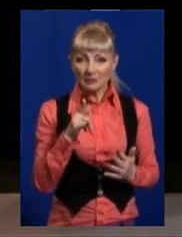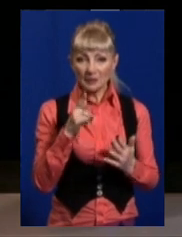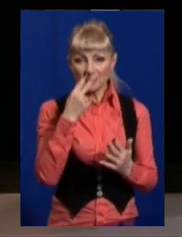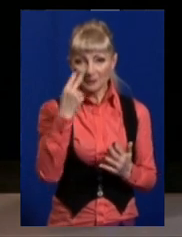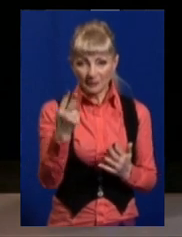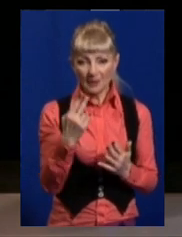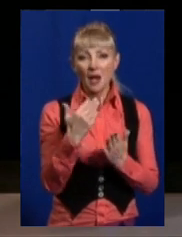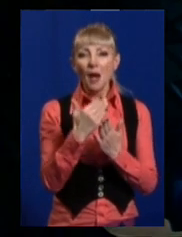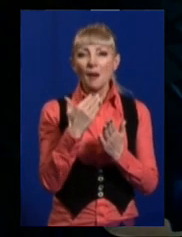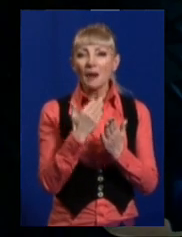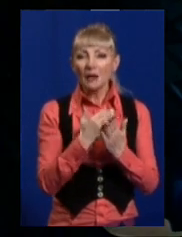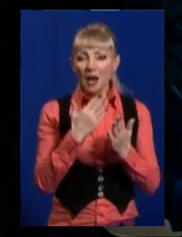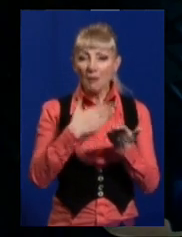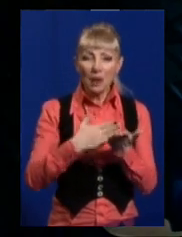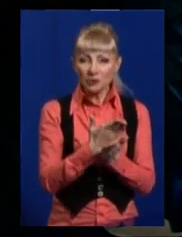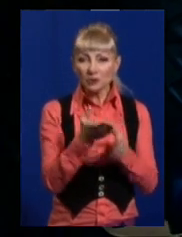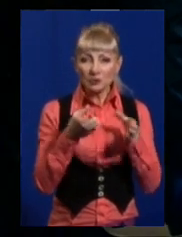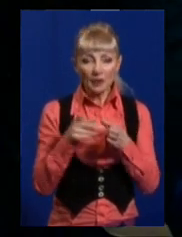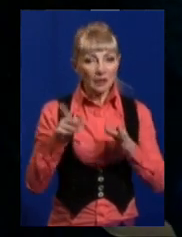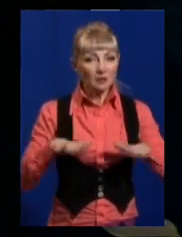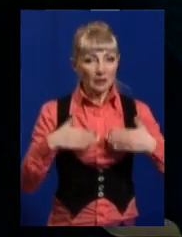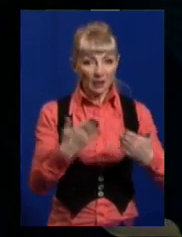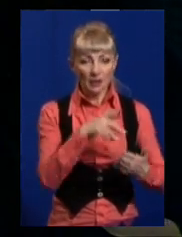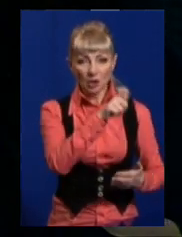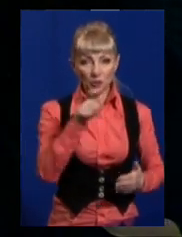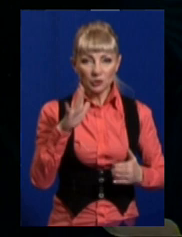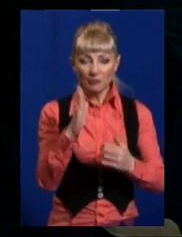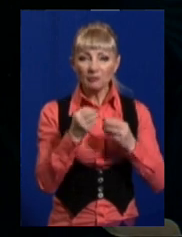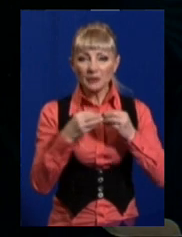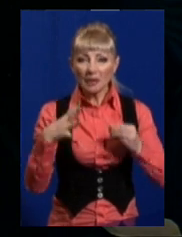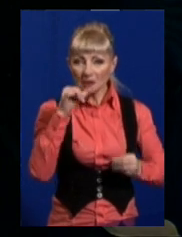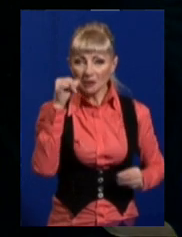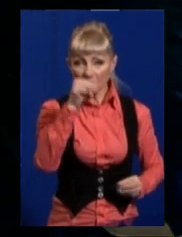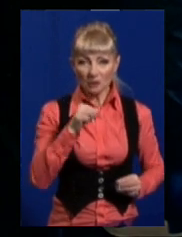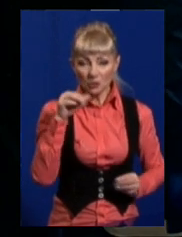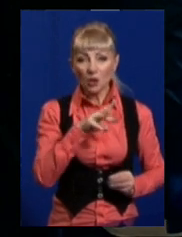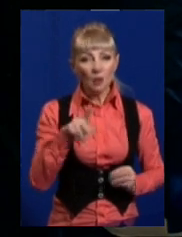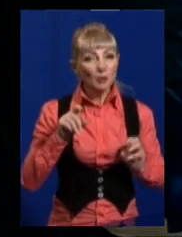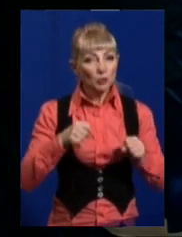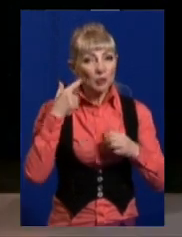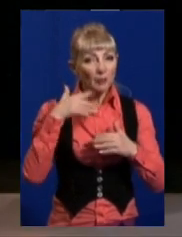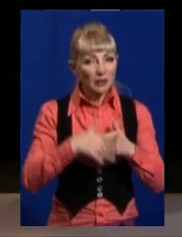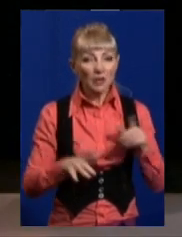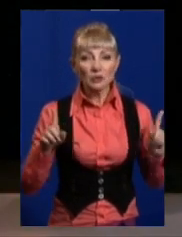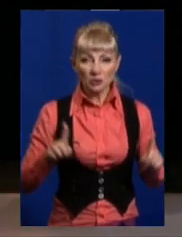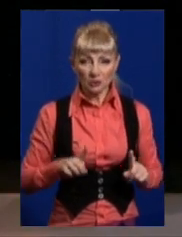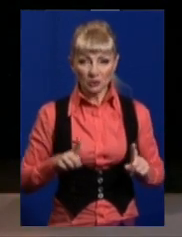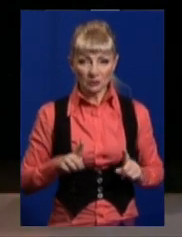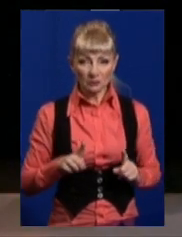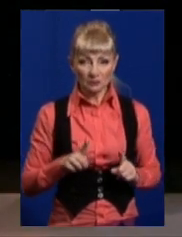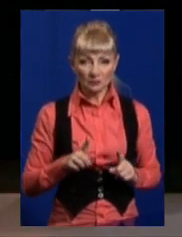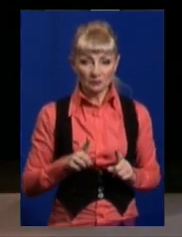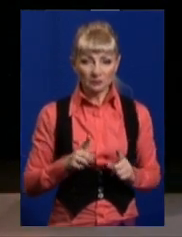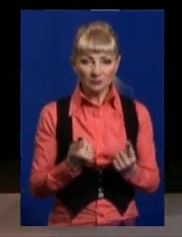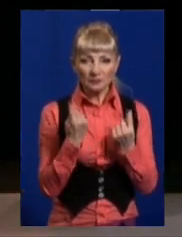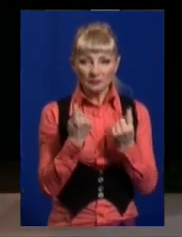програм політичних партій, які вони пропонували виборцям у 2015 році, ми можемо зрозуміти, що